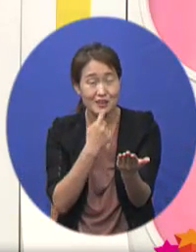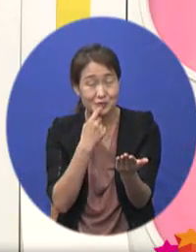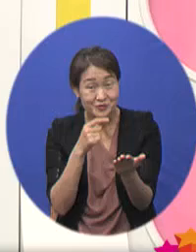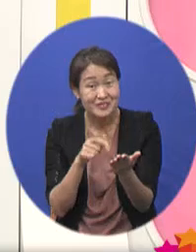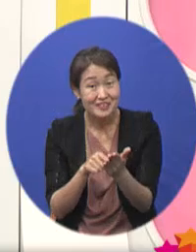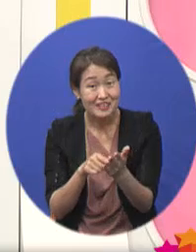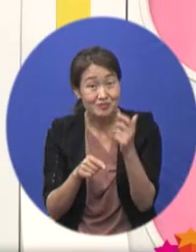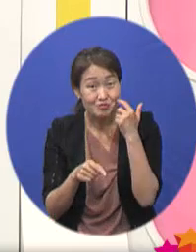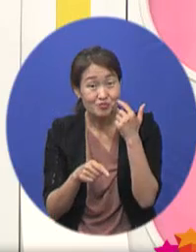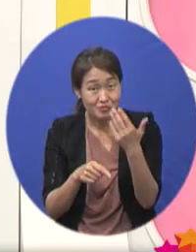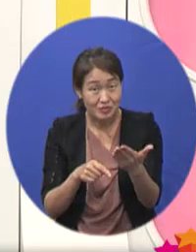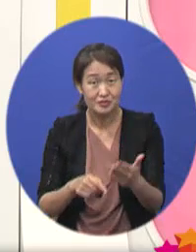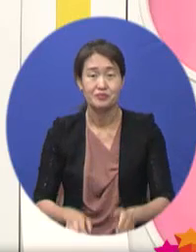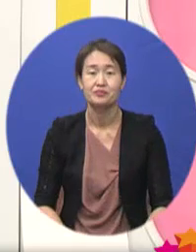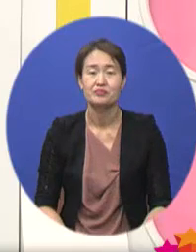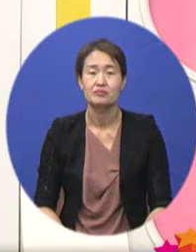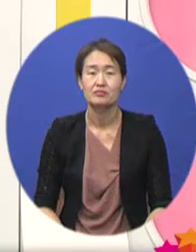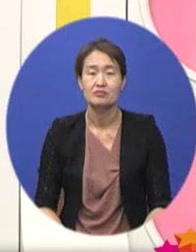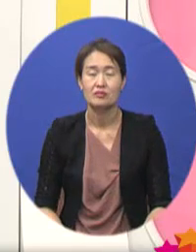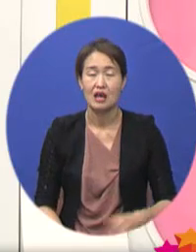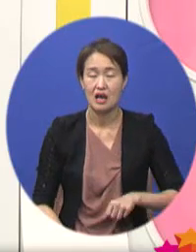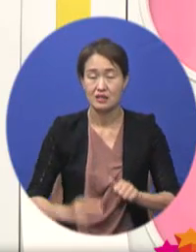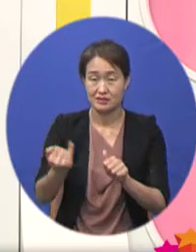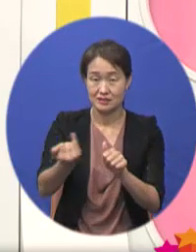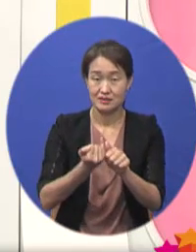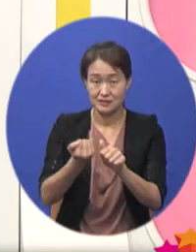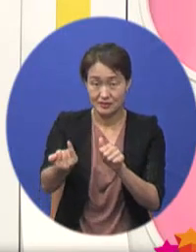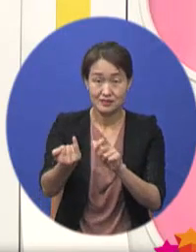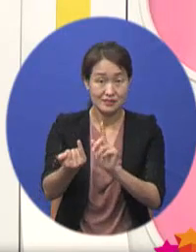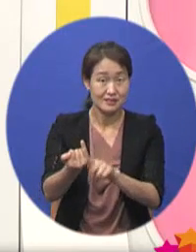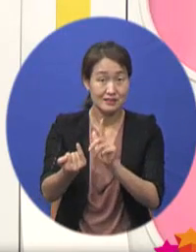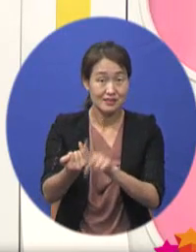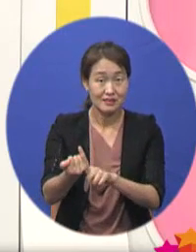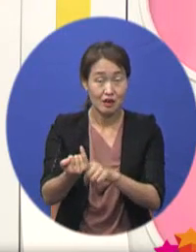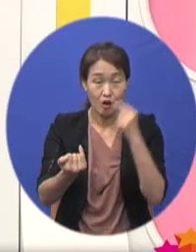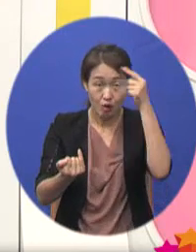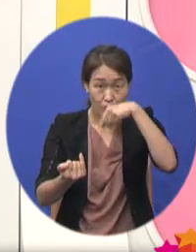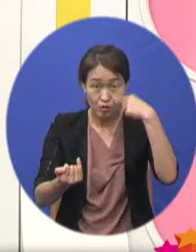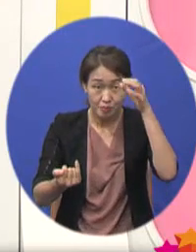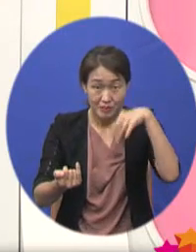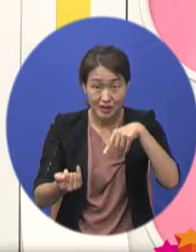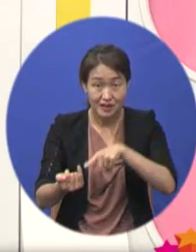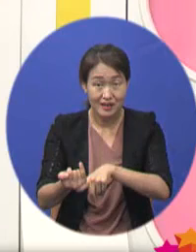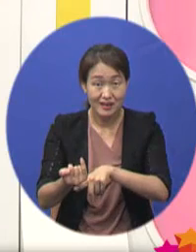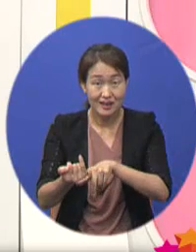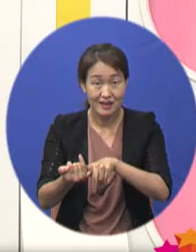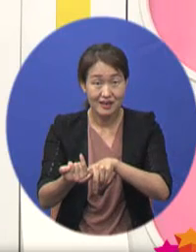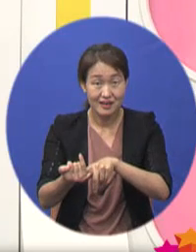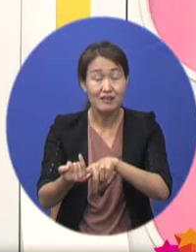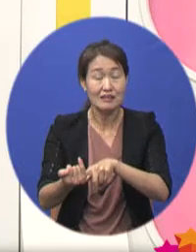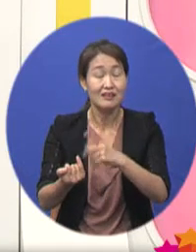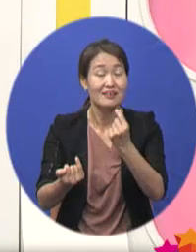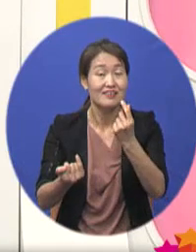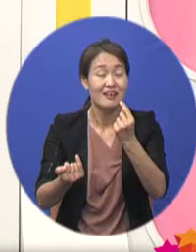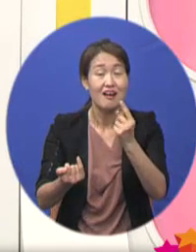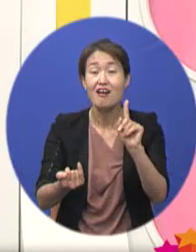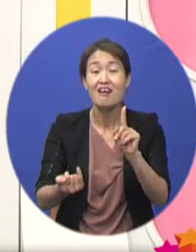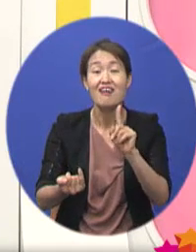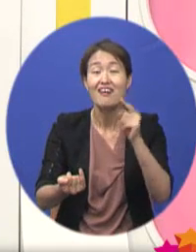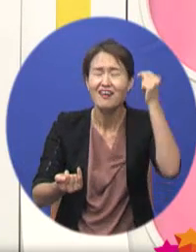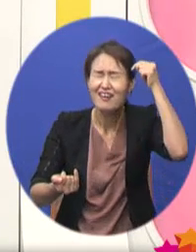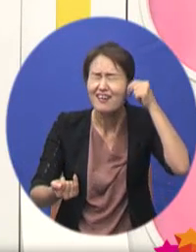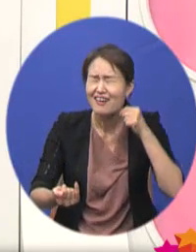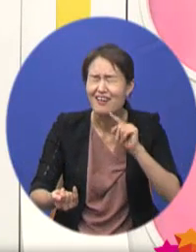물어볼게요. 예. 예. 그 며느님감이 예. 얼굴 봤어요? 예, 예, 예. 어때요?